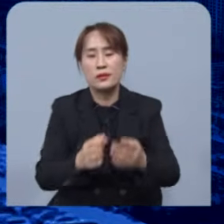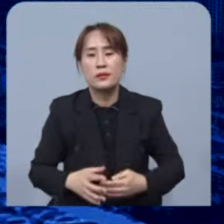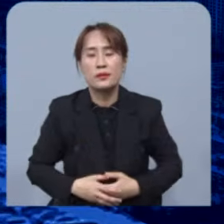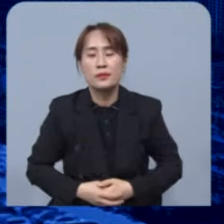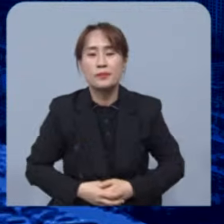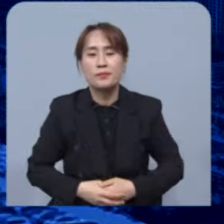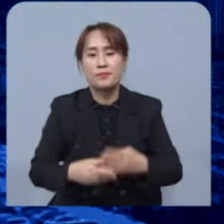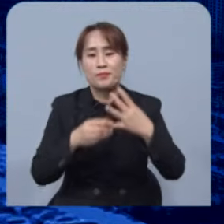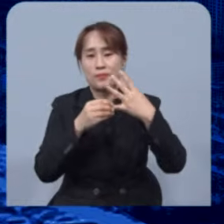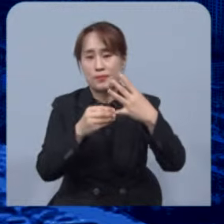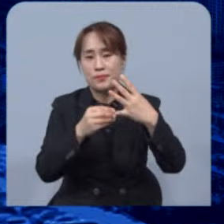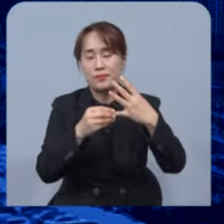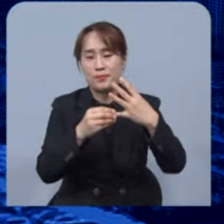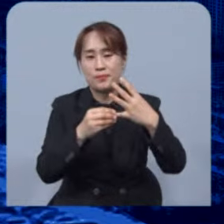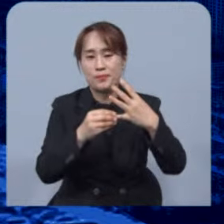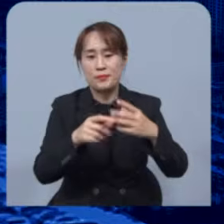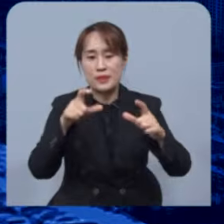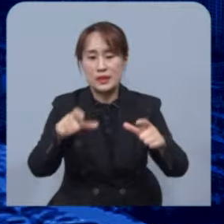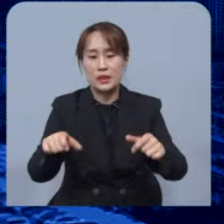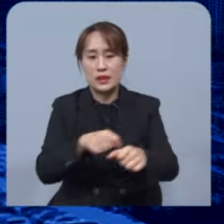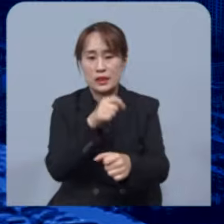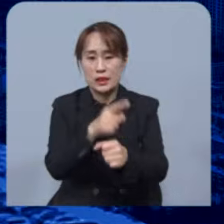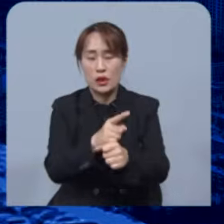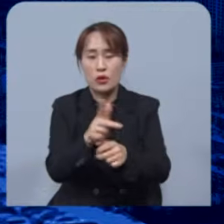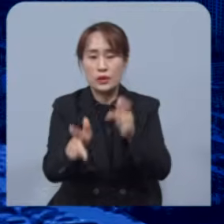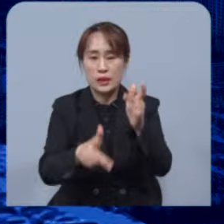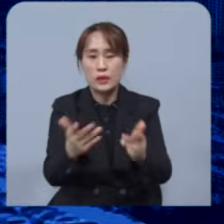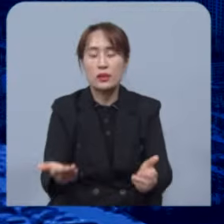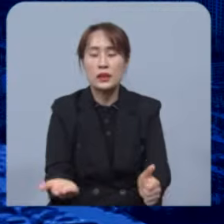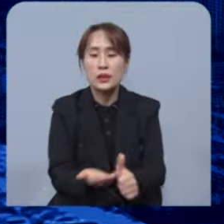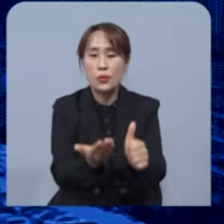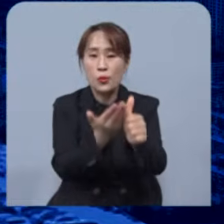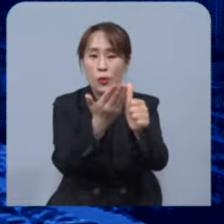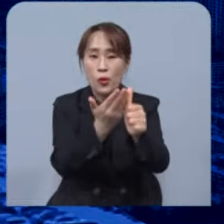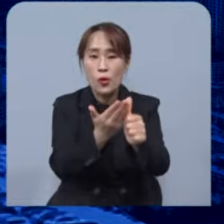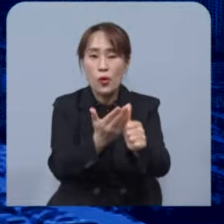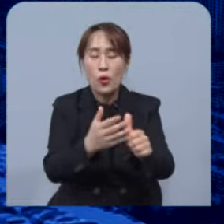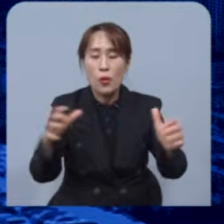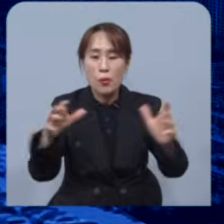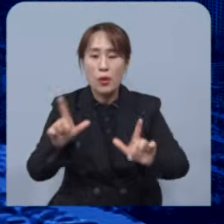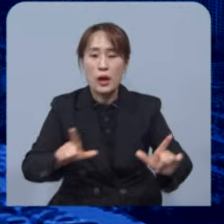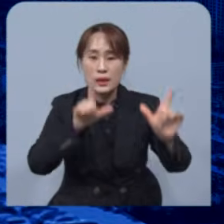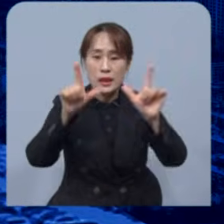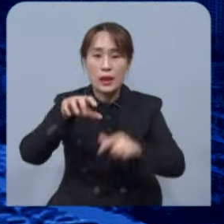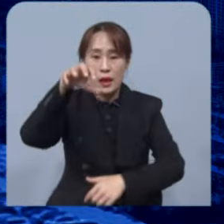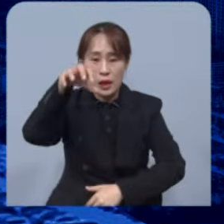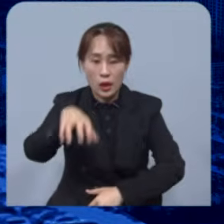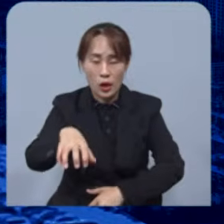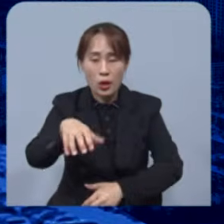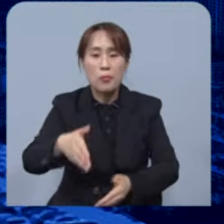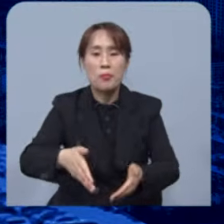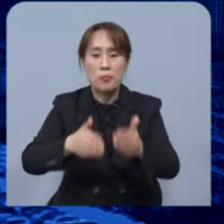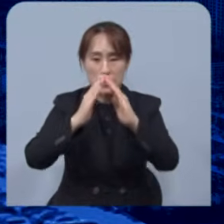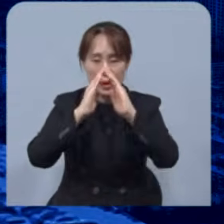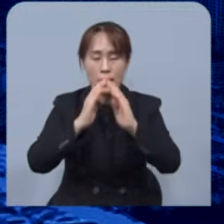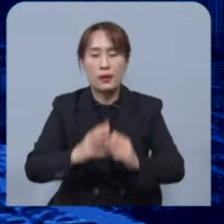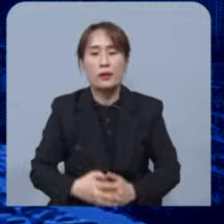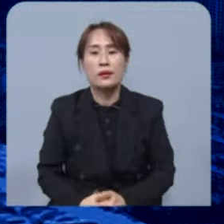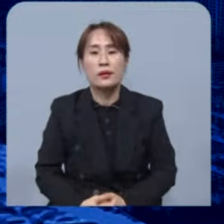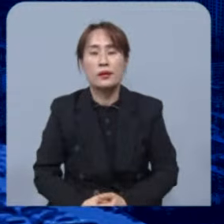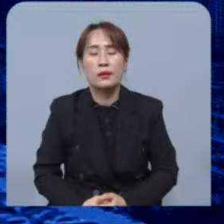활성화하겠습니다. 넷째, 지역 특화 산업을 육성하고 복합 생활 거점을